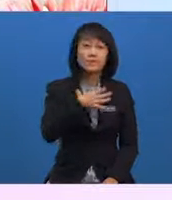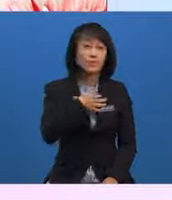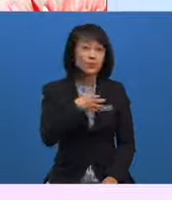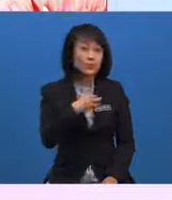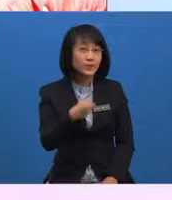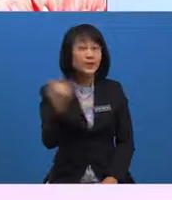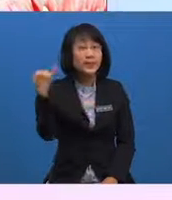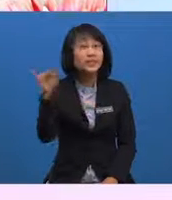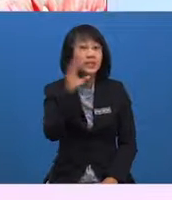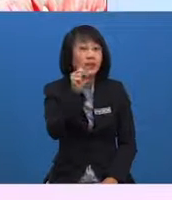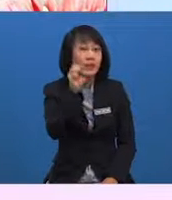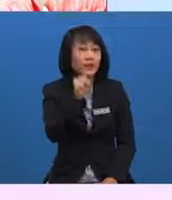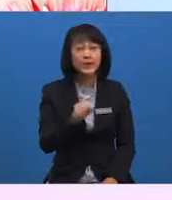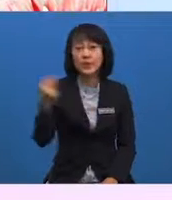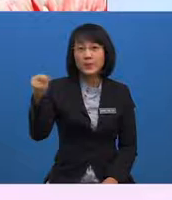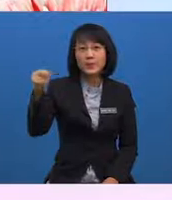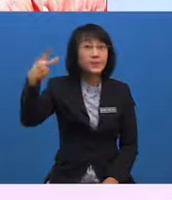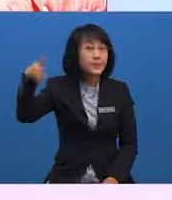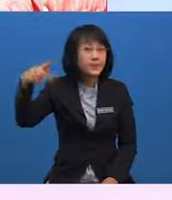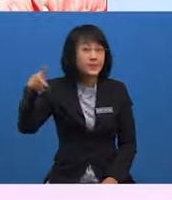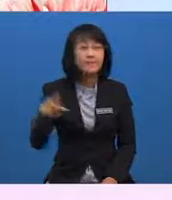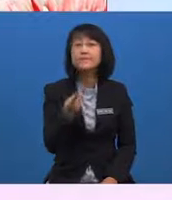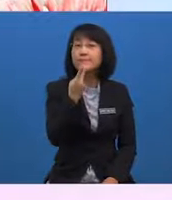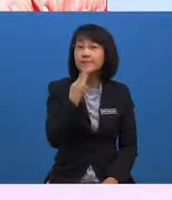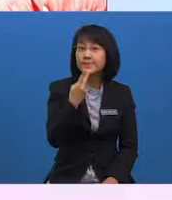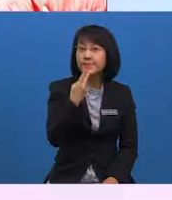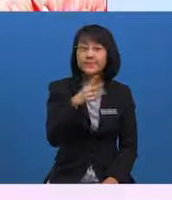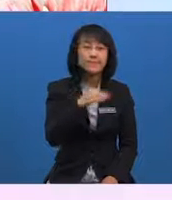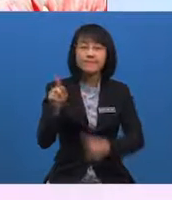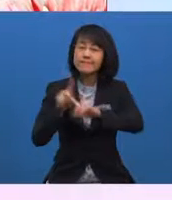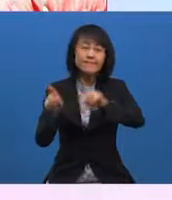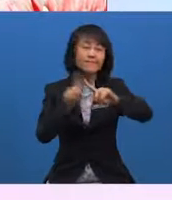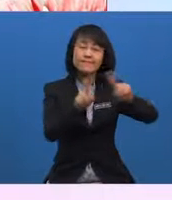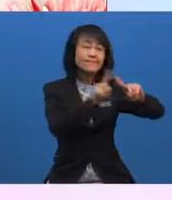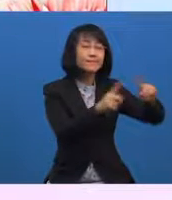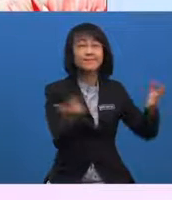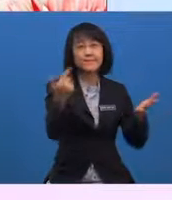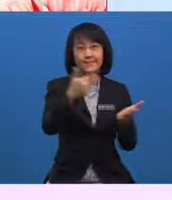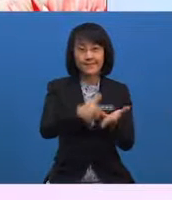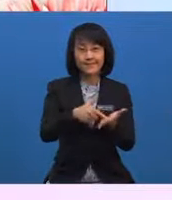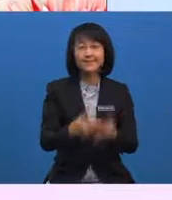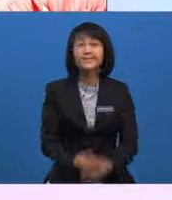putih, jingga, ungu, merah jambu dan pelbagai lagi.